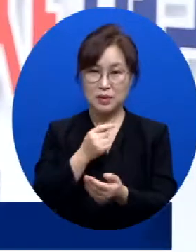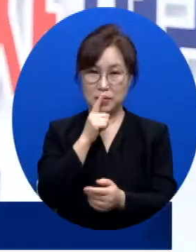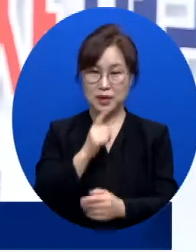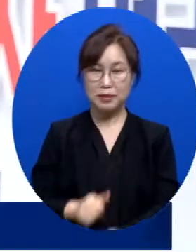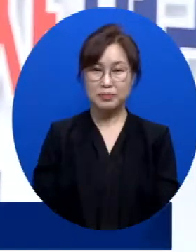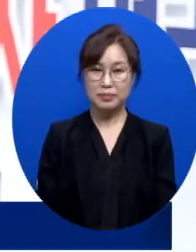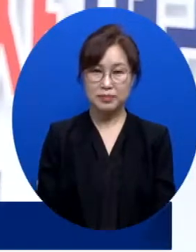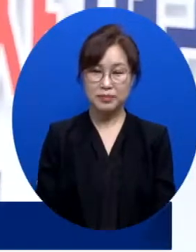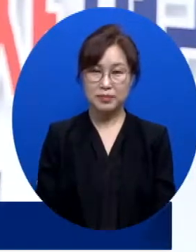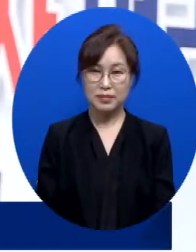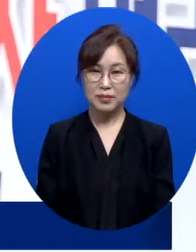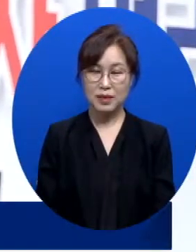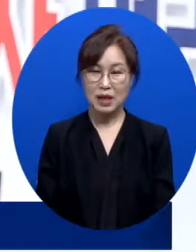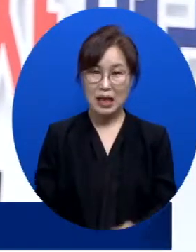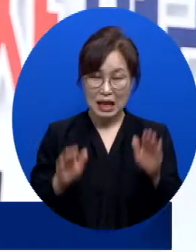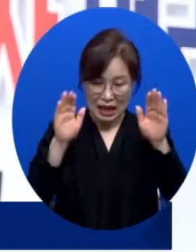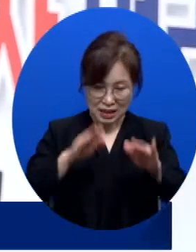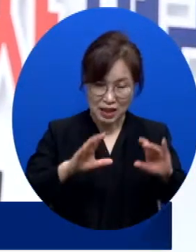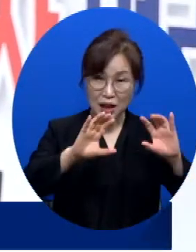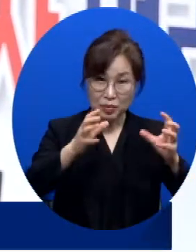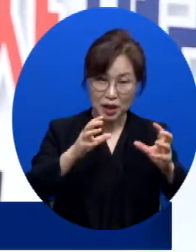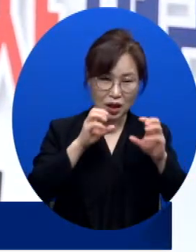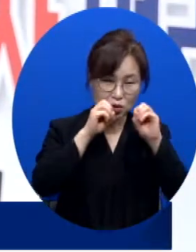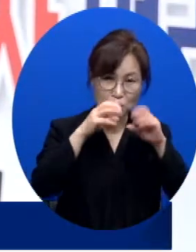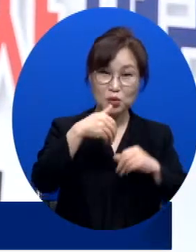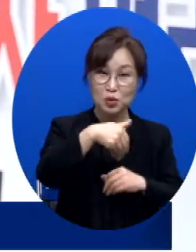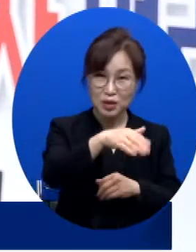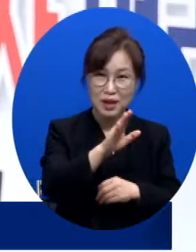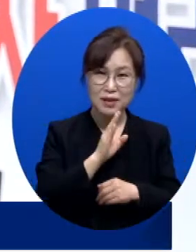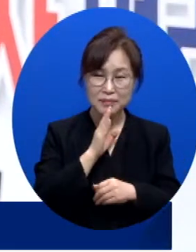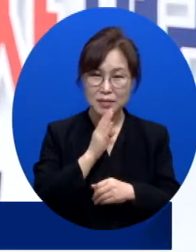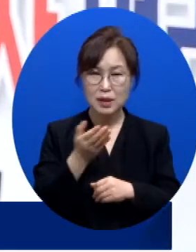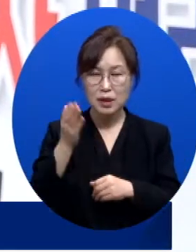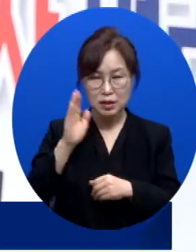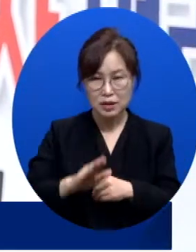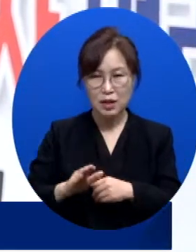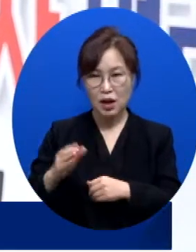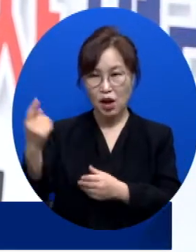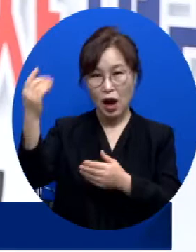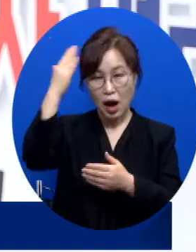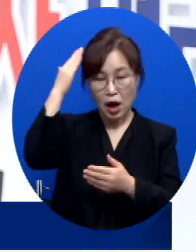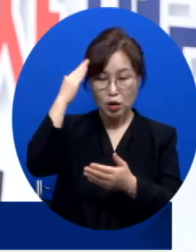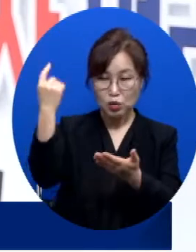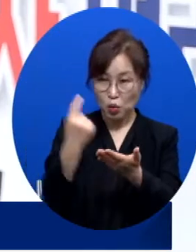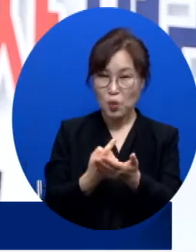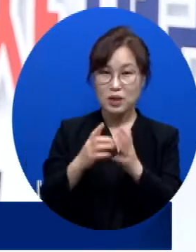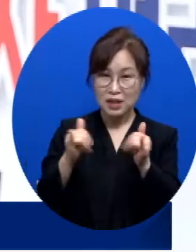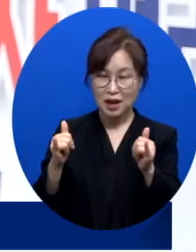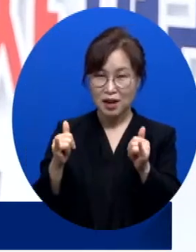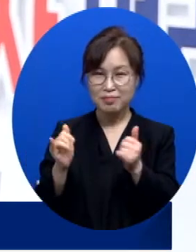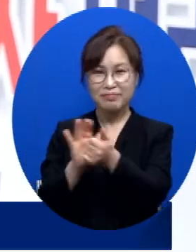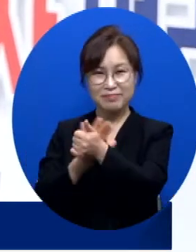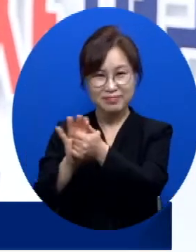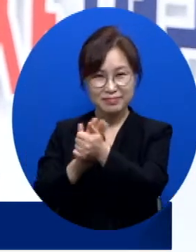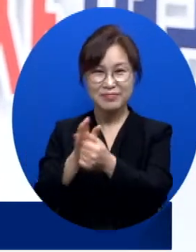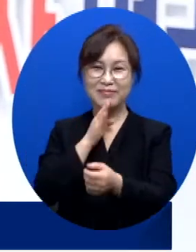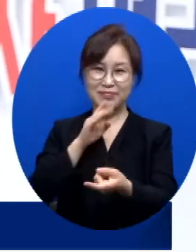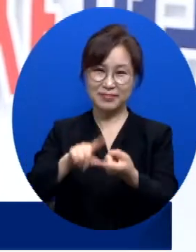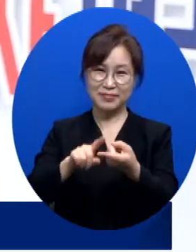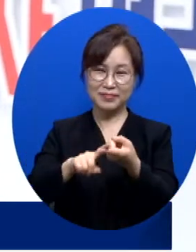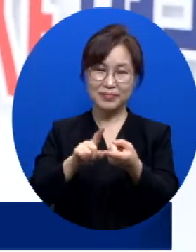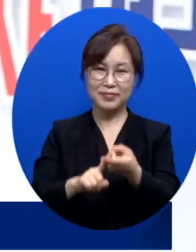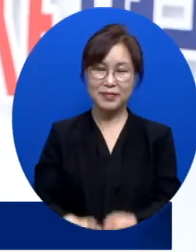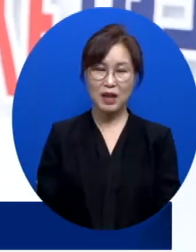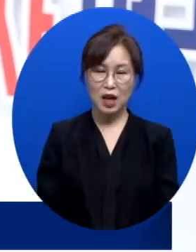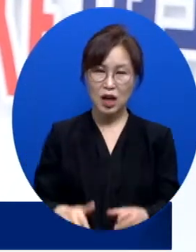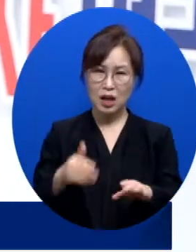국가에 선교도 가는데 함께 오신 그분들을 환영하는 것은 오히려 더 좋은 방법이라고 생각이 되고요.